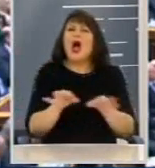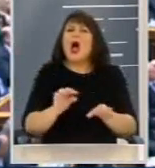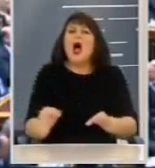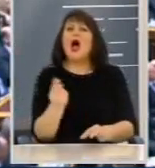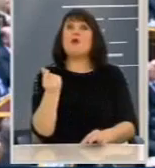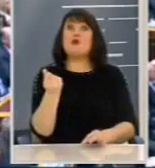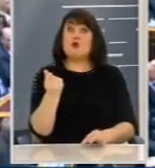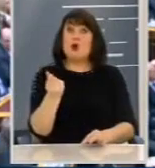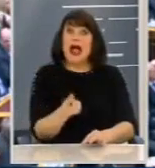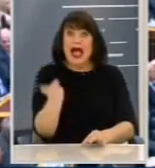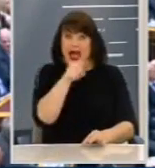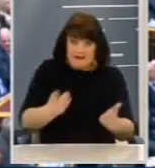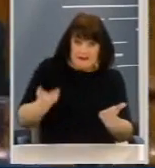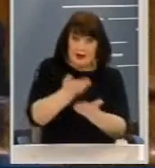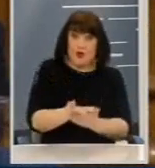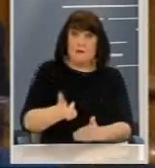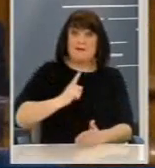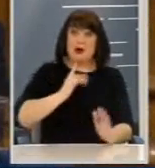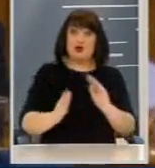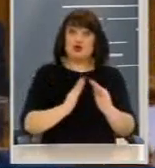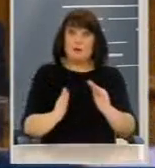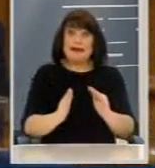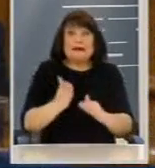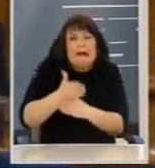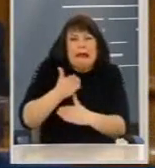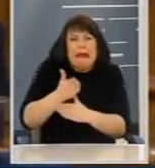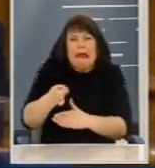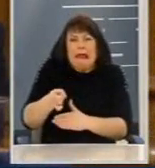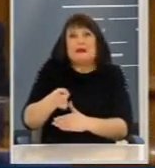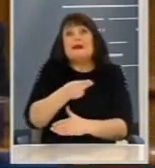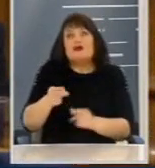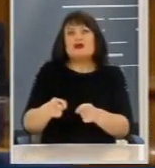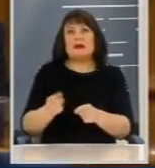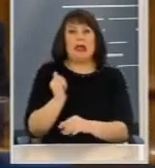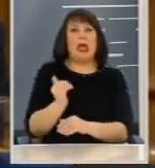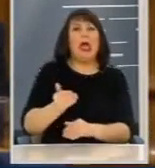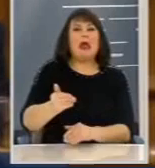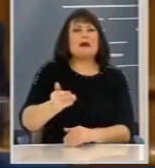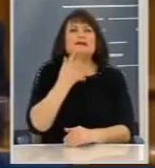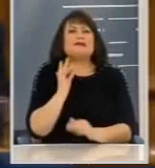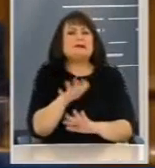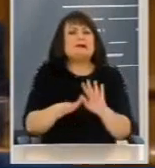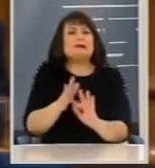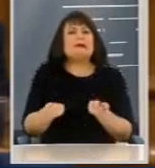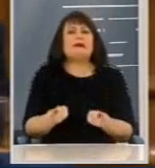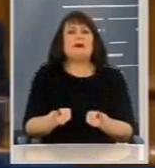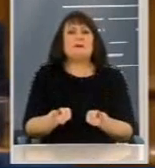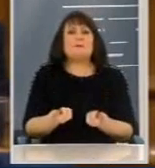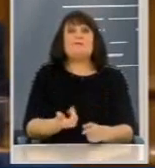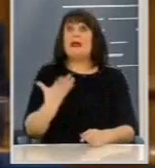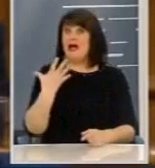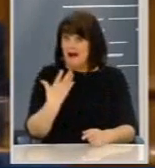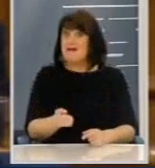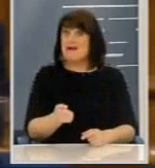δεν το καταθέσετε αύριο και περιμένετε το Μάρτι, σημαίνει ότι κάτι έχετε να κρύψετε, κύριε Μητσοτάκη. Τι έχετε να κρύψετε? Αν έχετε